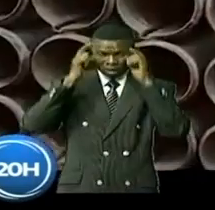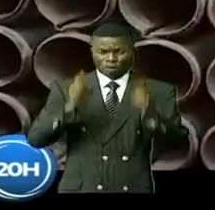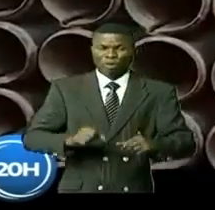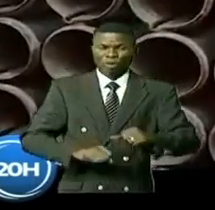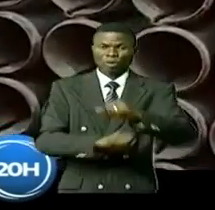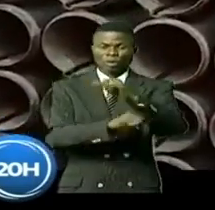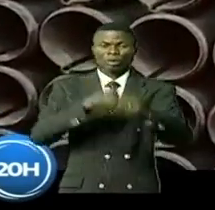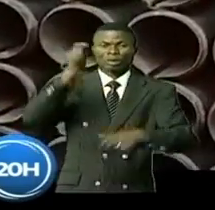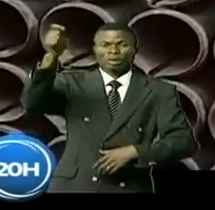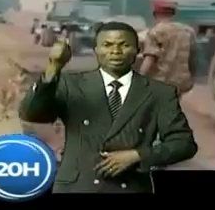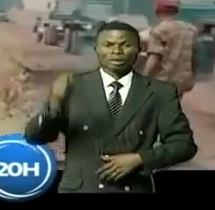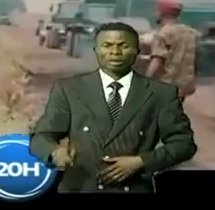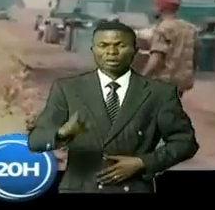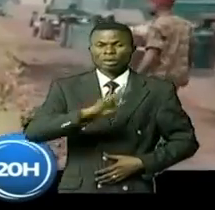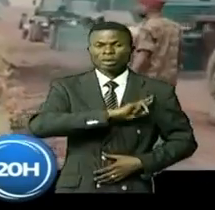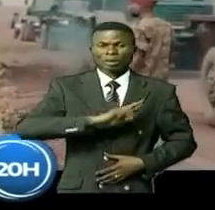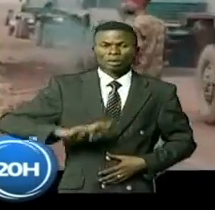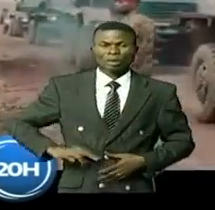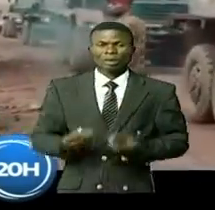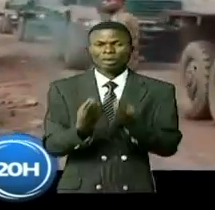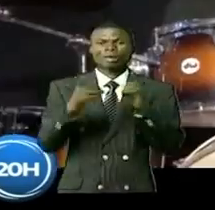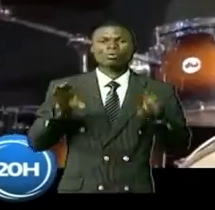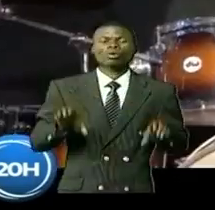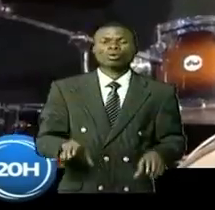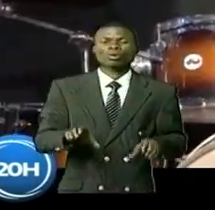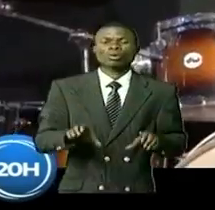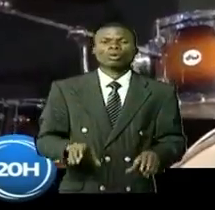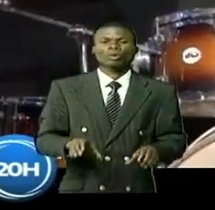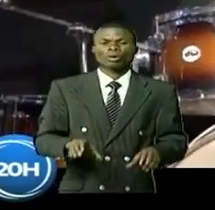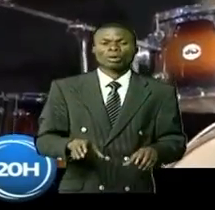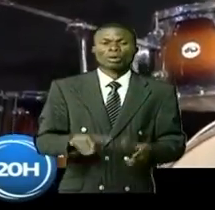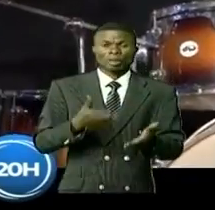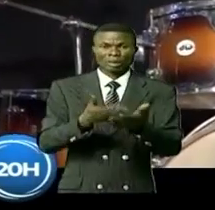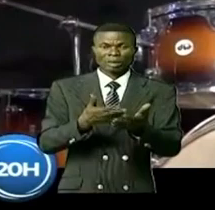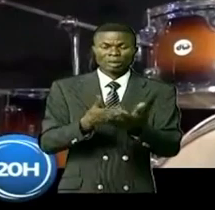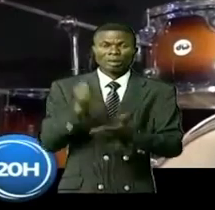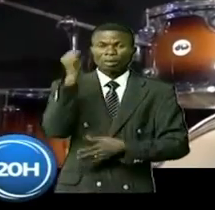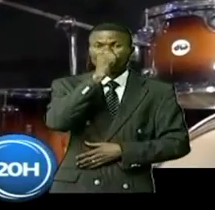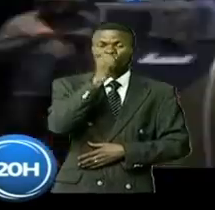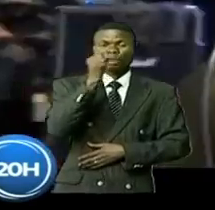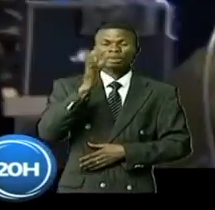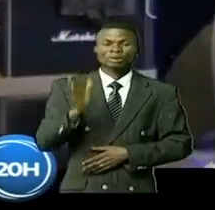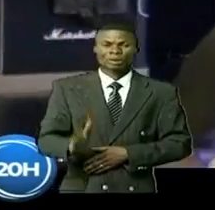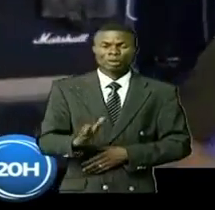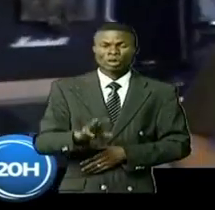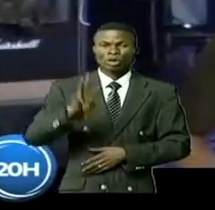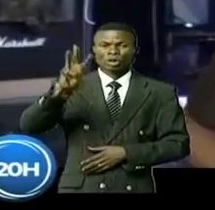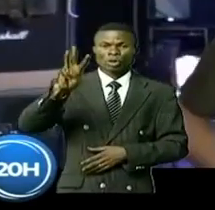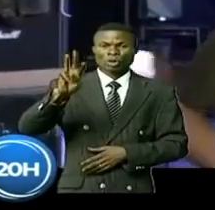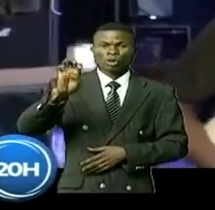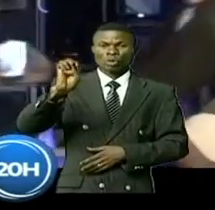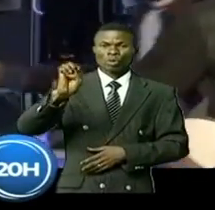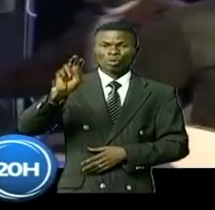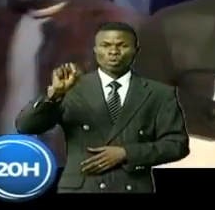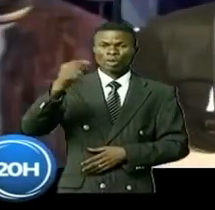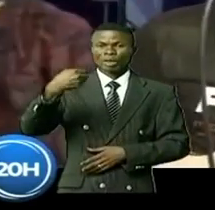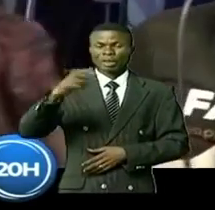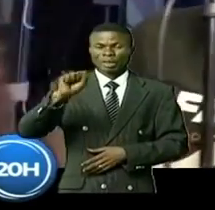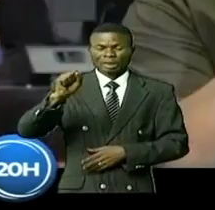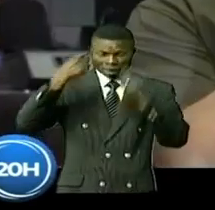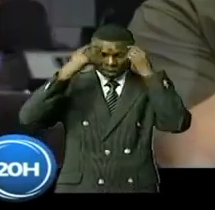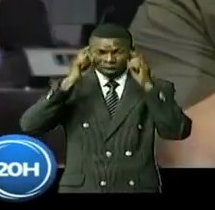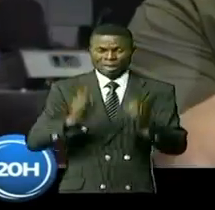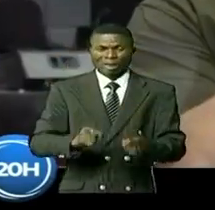soutenir les forces armées de la République démocratique du Congo, il y a les artistes musiciens de Wenge Musica qui ont décidé,